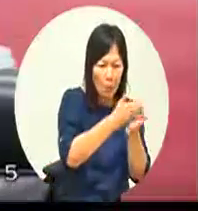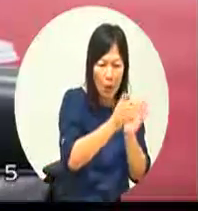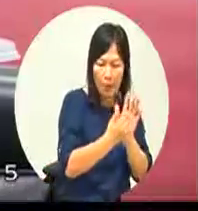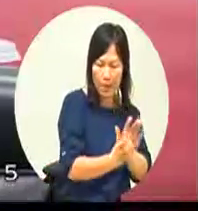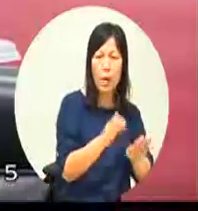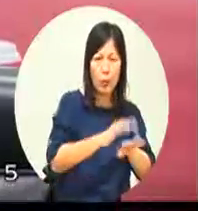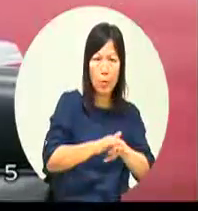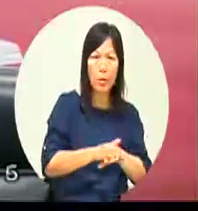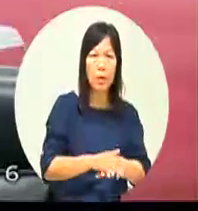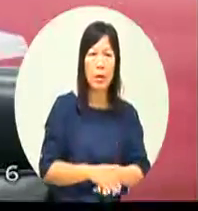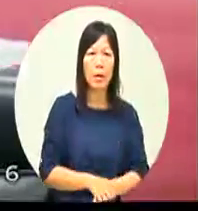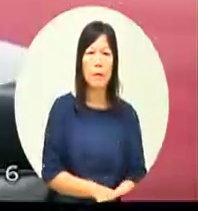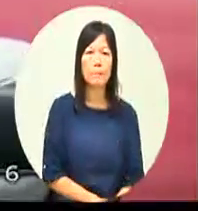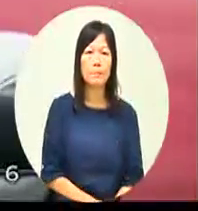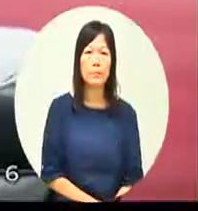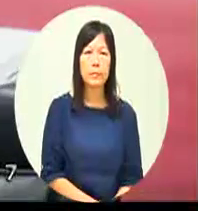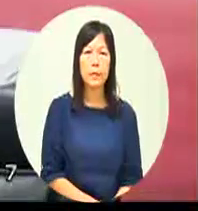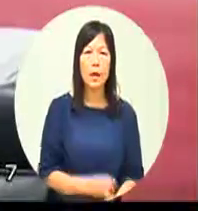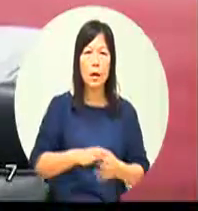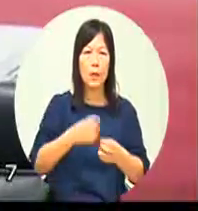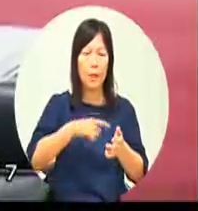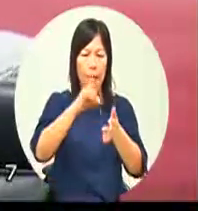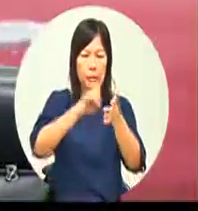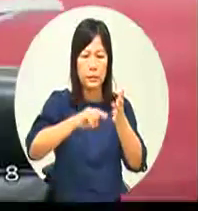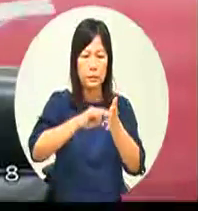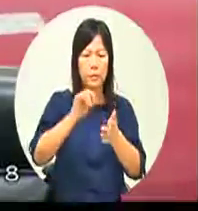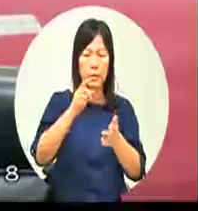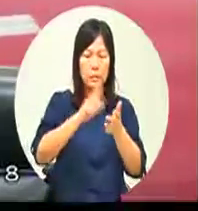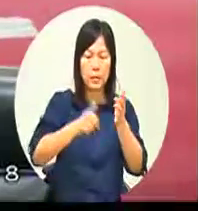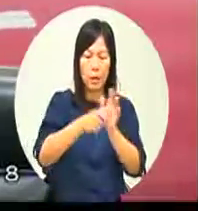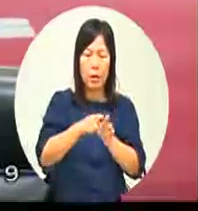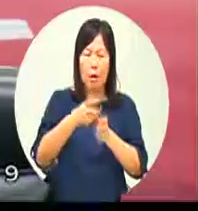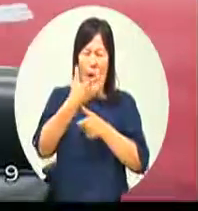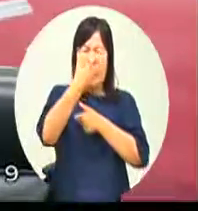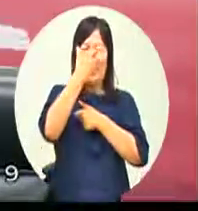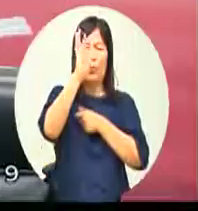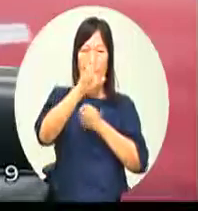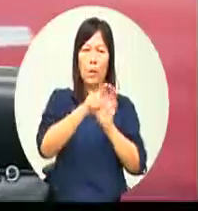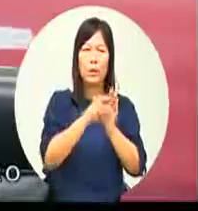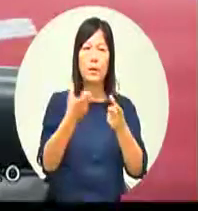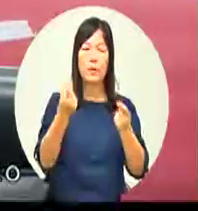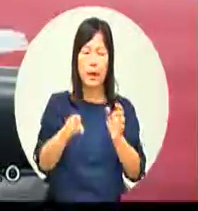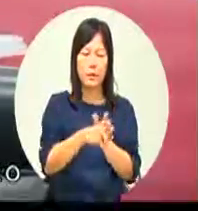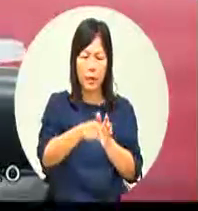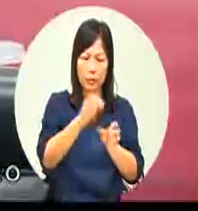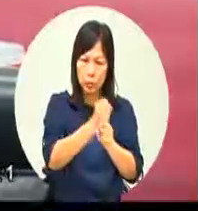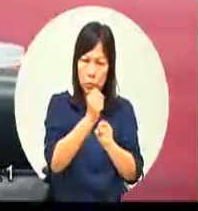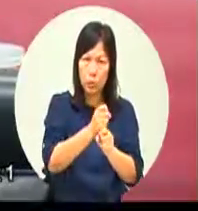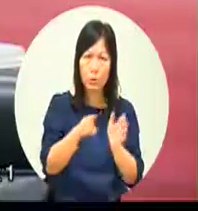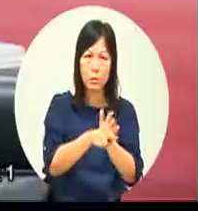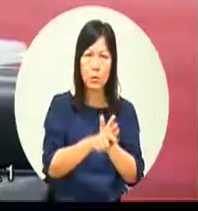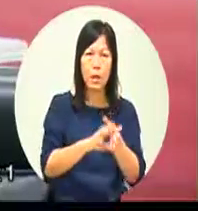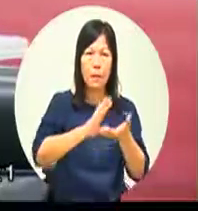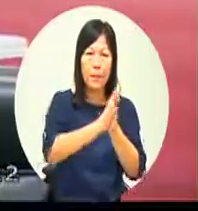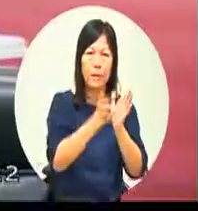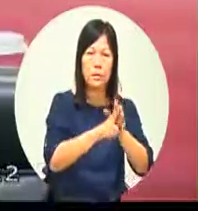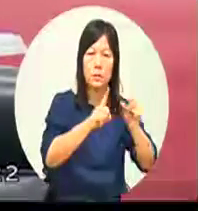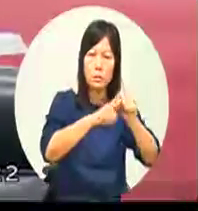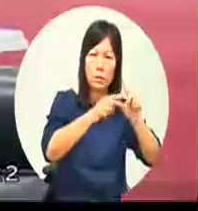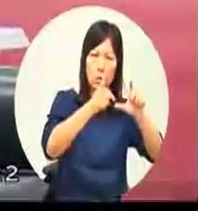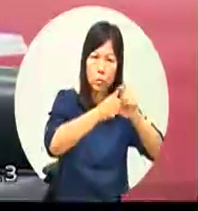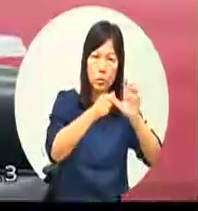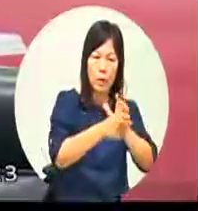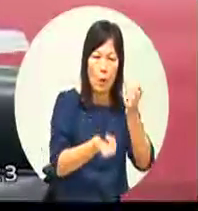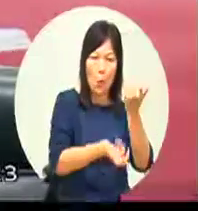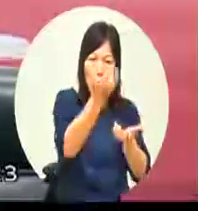所以最近。我跟简焕中也是受到压力，就是因为这样子处理，造成我们的中区焚化炉的损